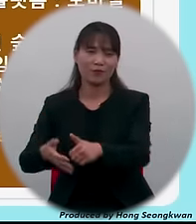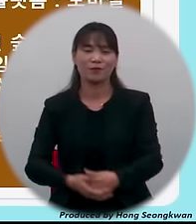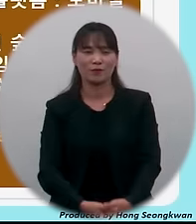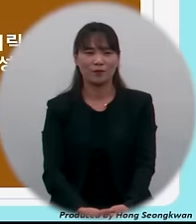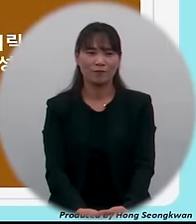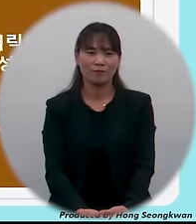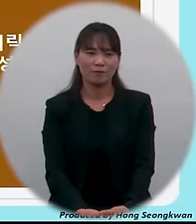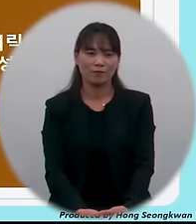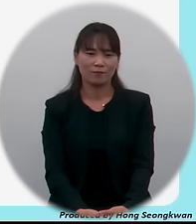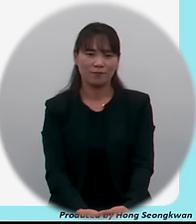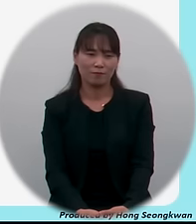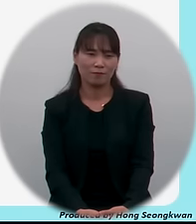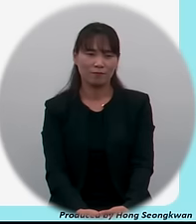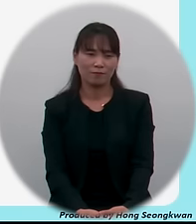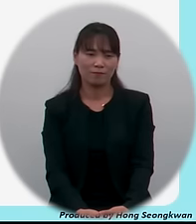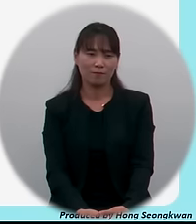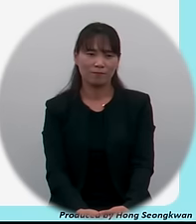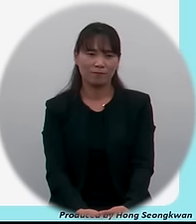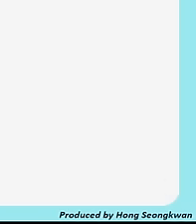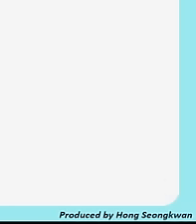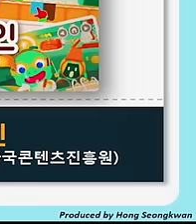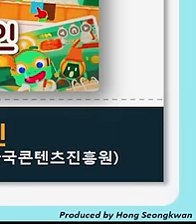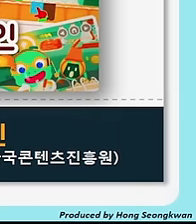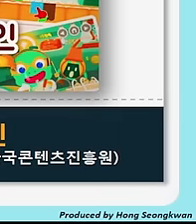해보시고 경험해 보시면 큰 도움이